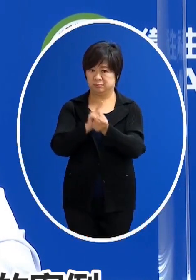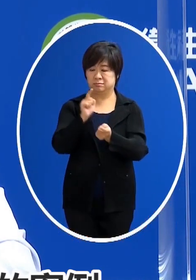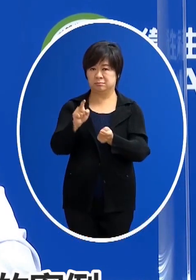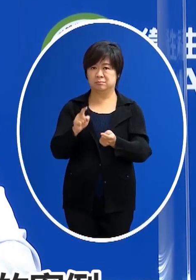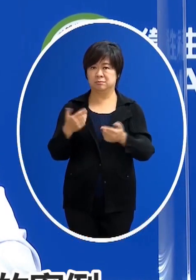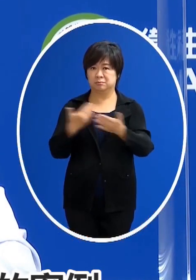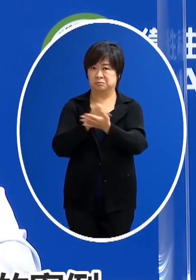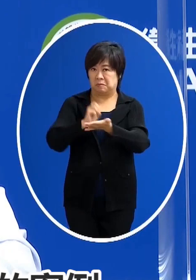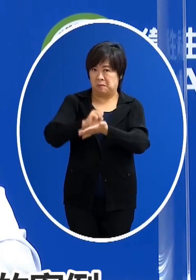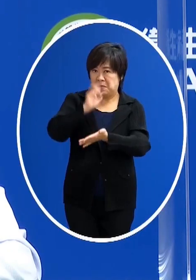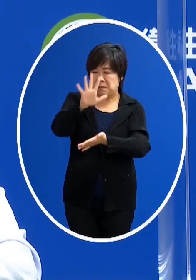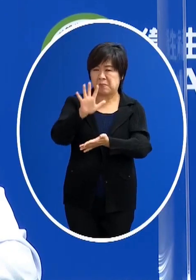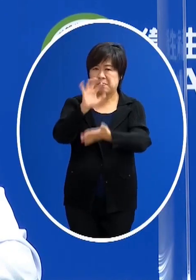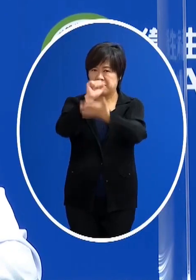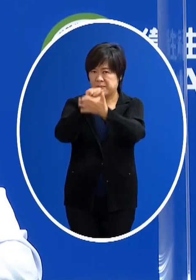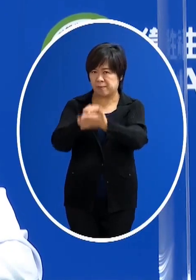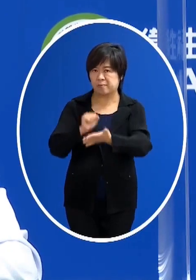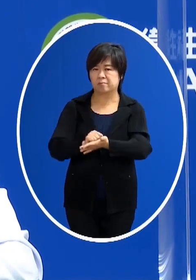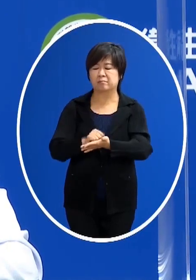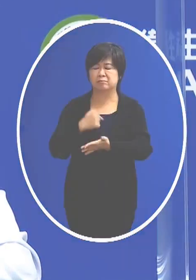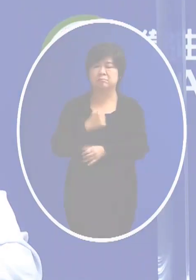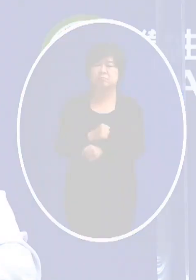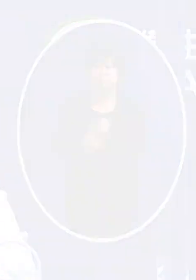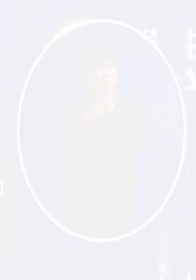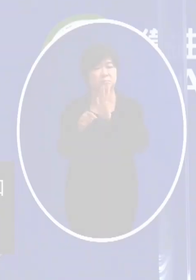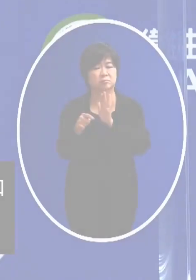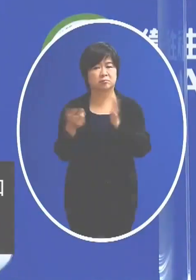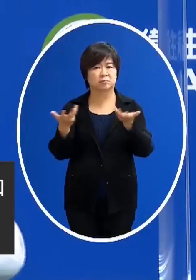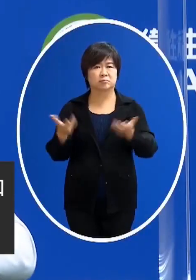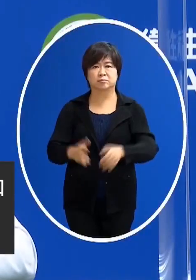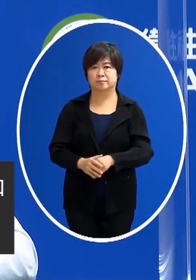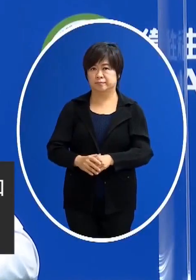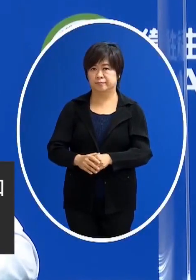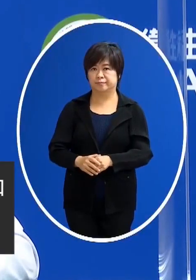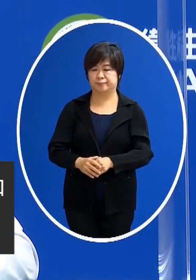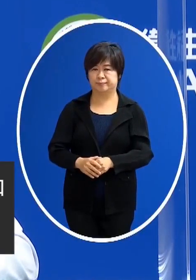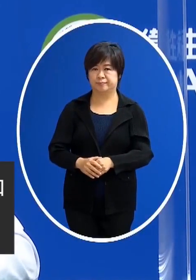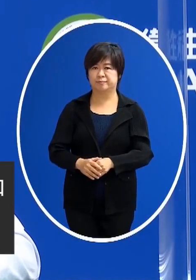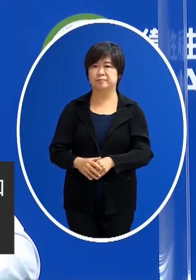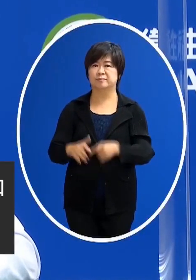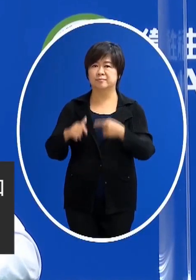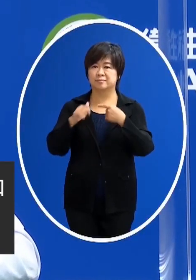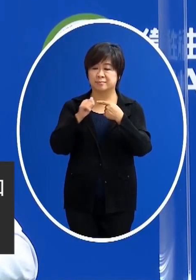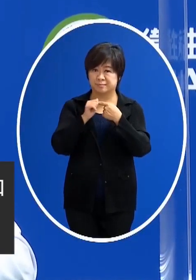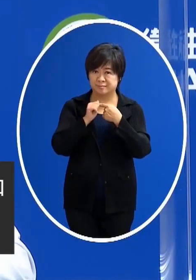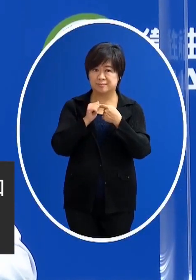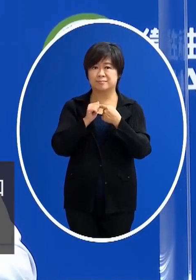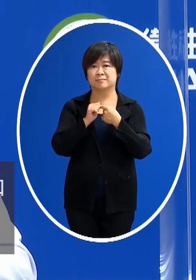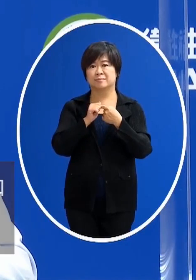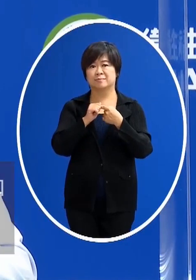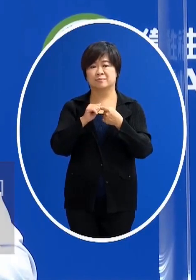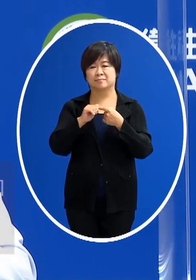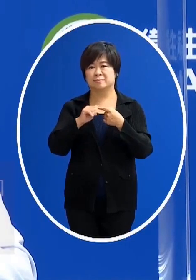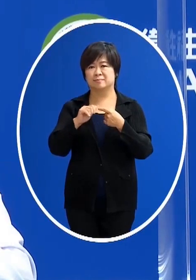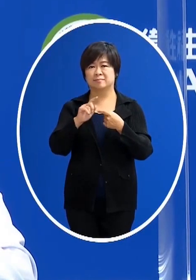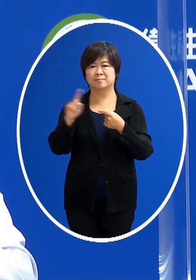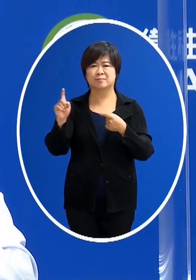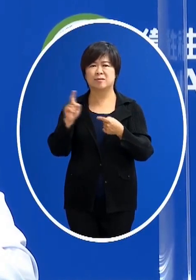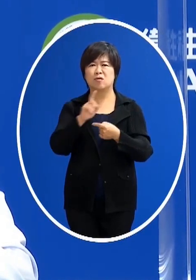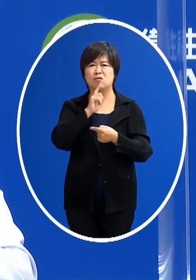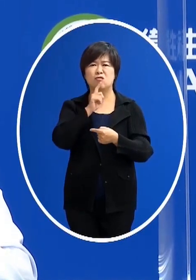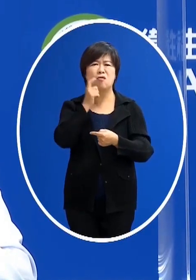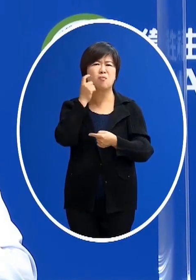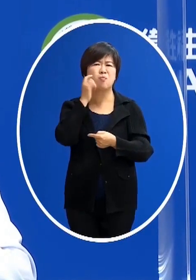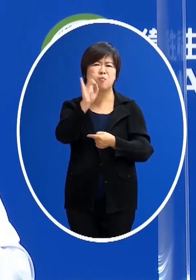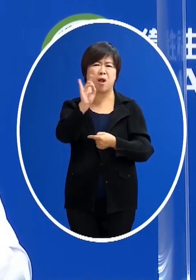的通报出来的案例我们都不敢掉以轻心。第一个我们当然没有说任何一个人是讲假话